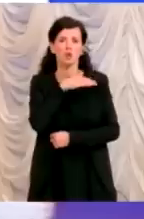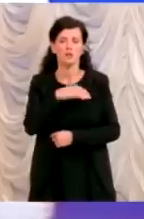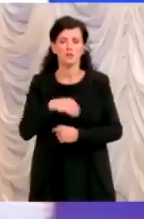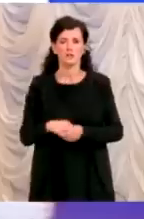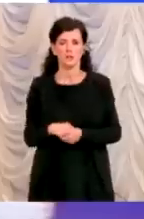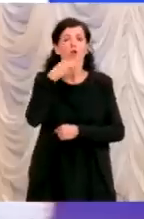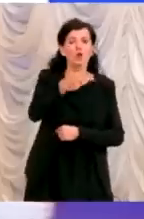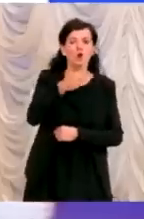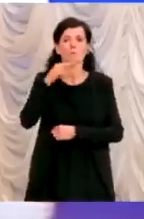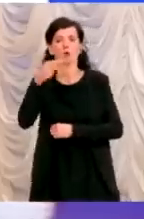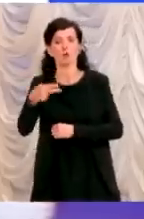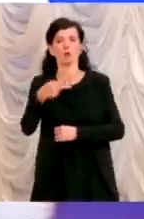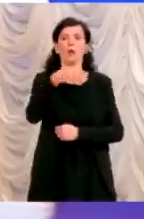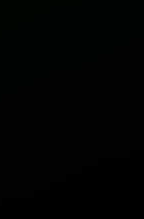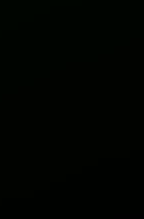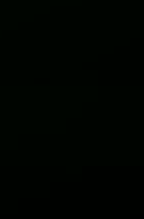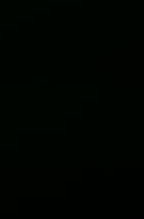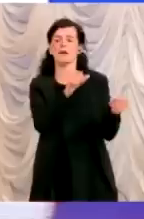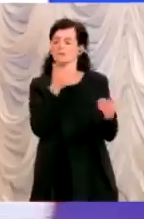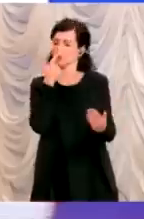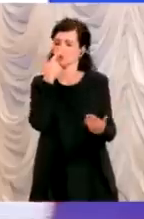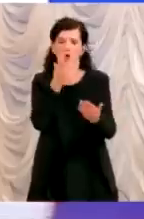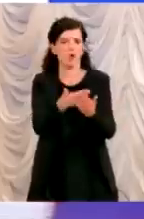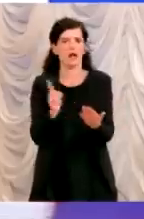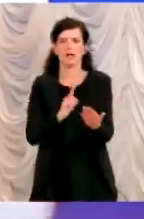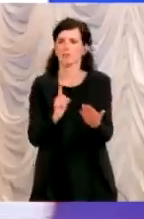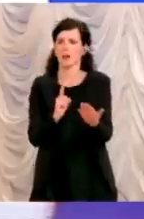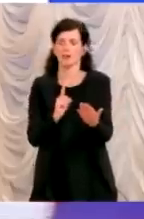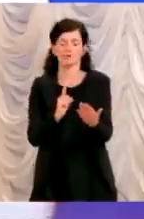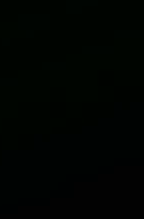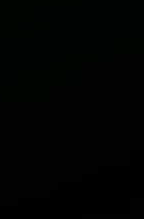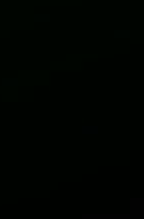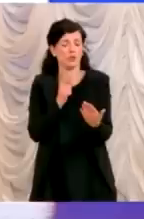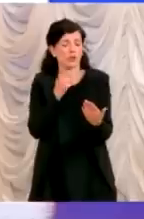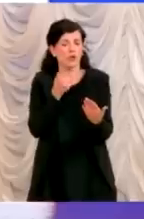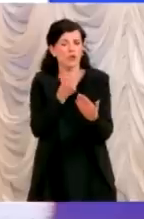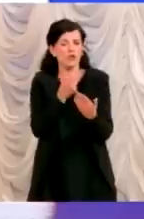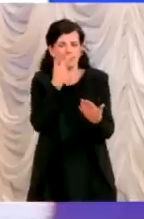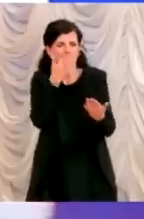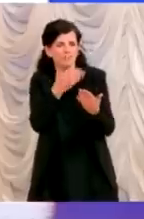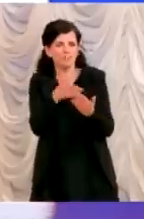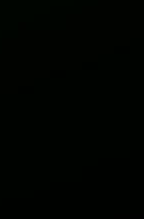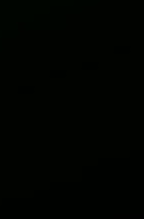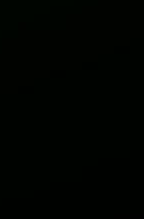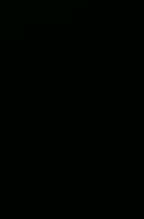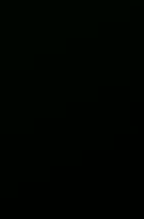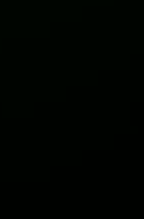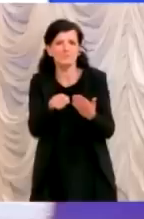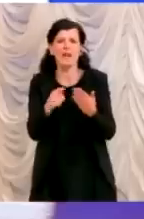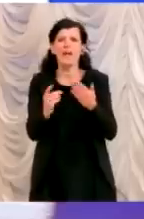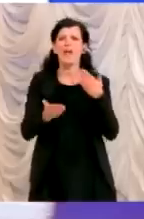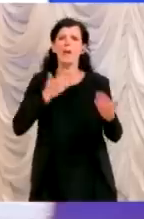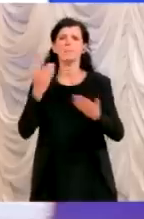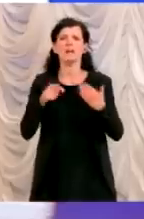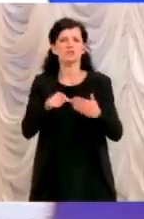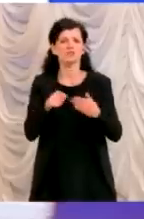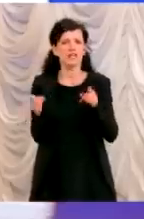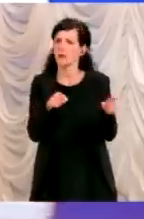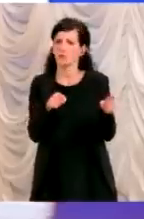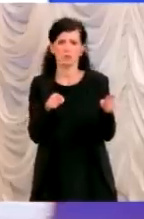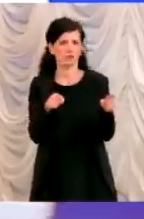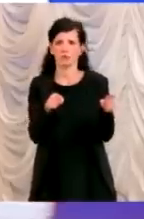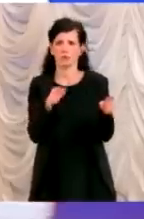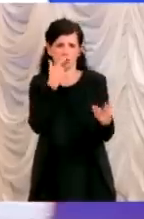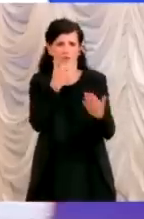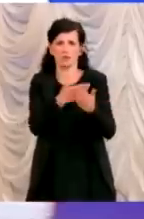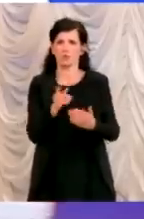Quarantena. Secondo Matteo Salvini, totalmente inadatto rispetto all'emergenza che stiamo vivendo.